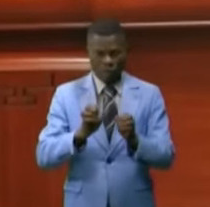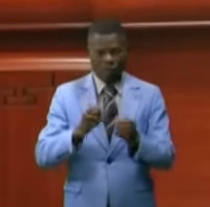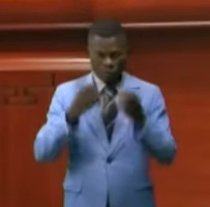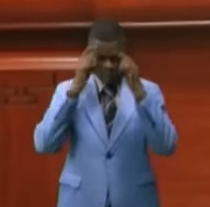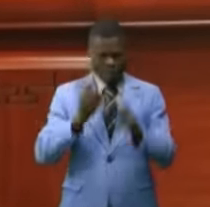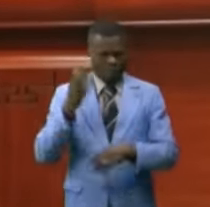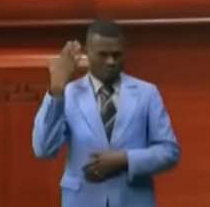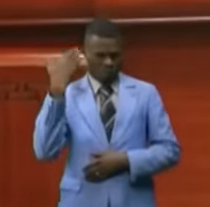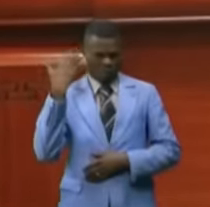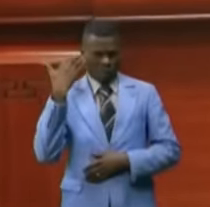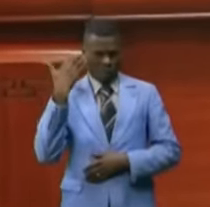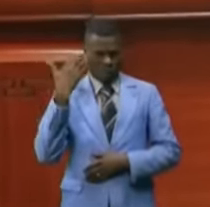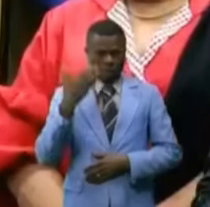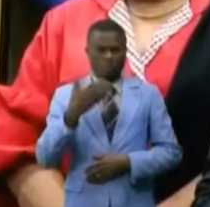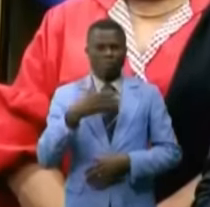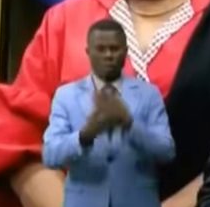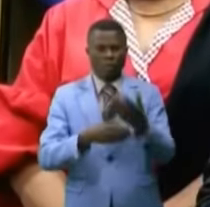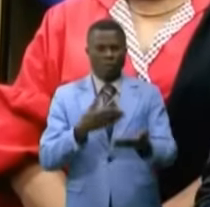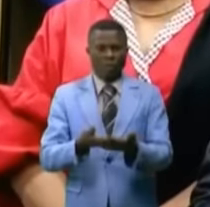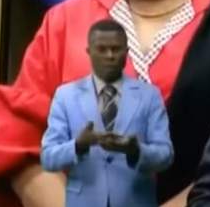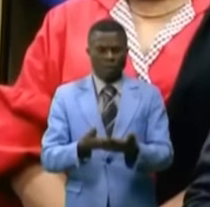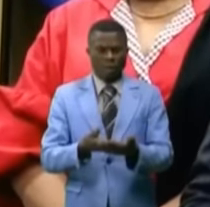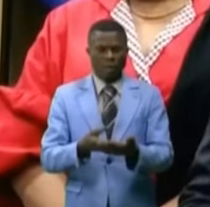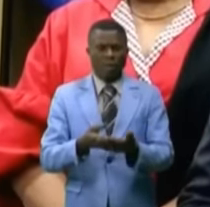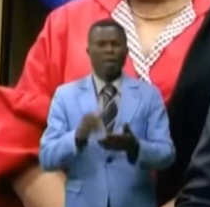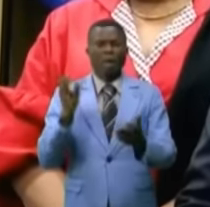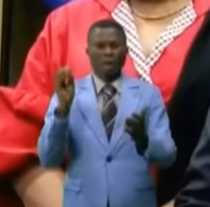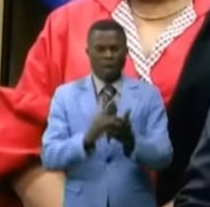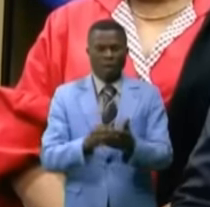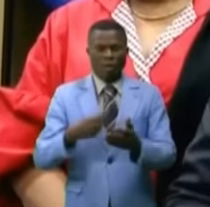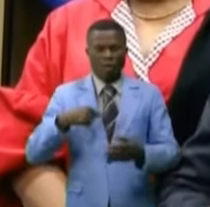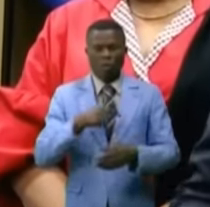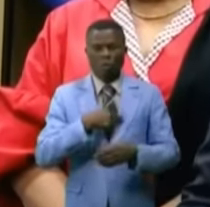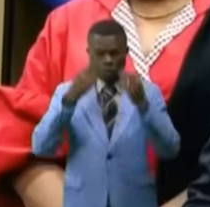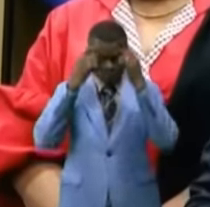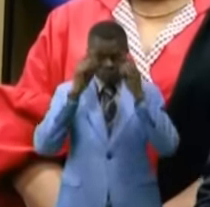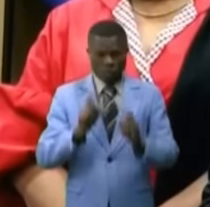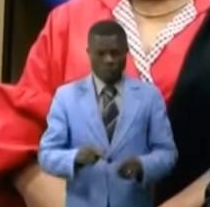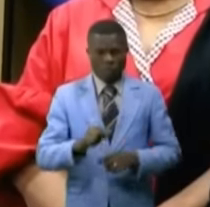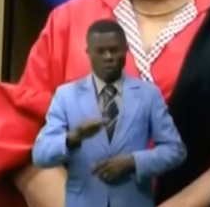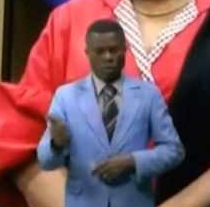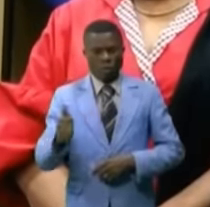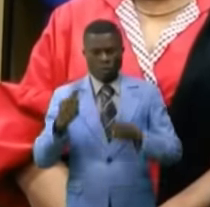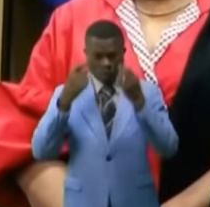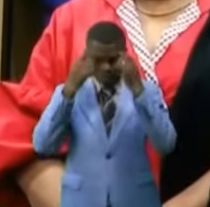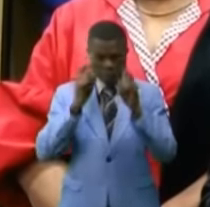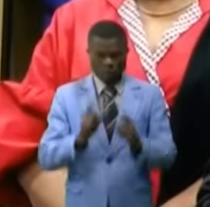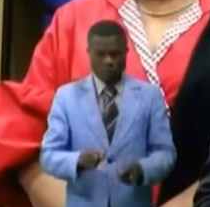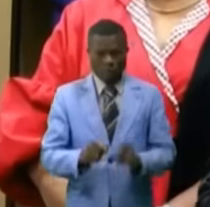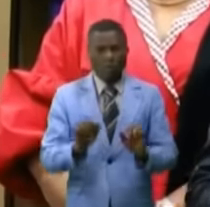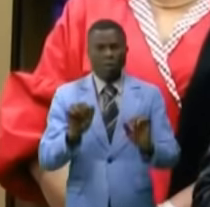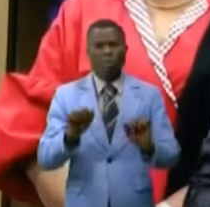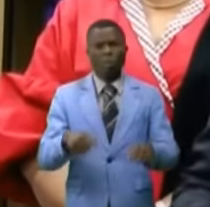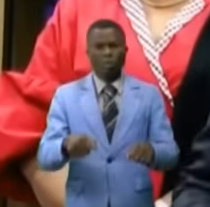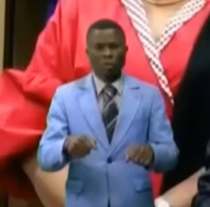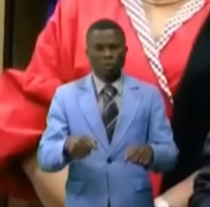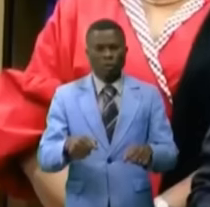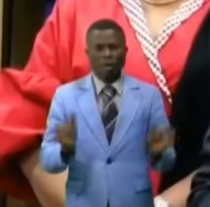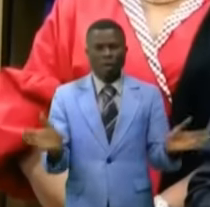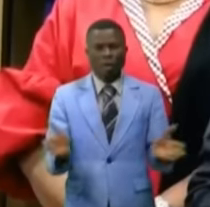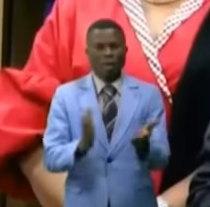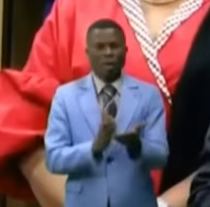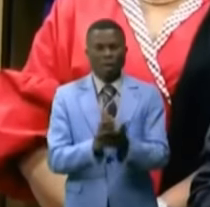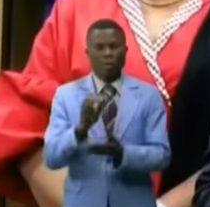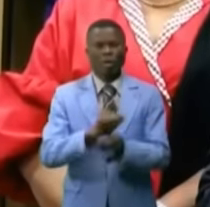que nous avions déjà prises et nous avons décidé d'autres mesures qui peuvent mieux encadrer